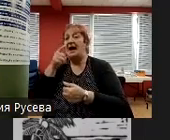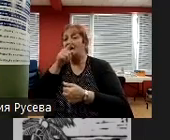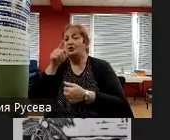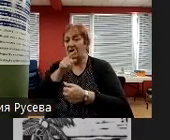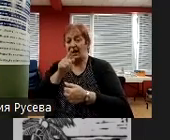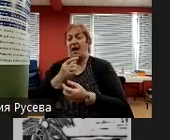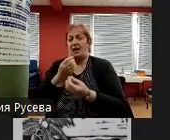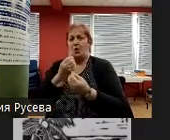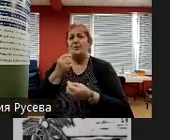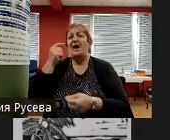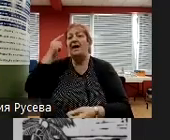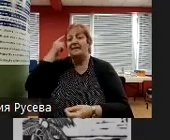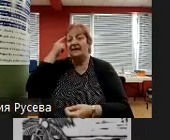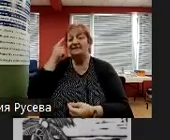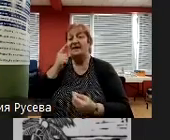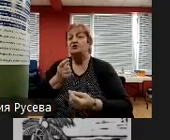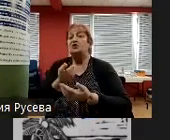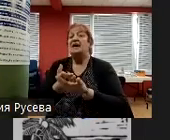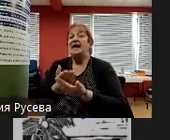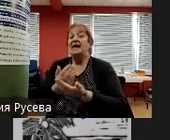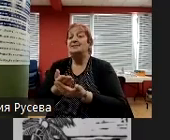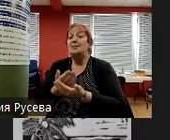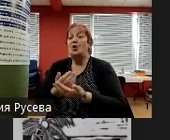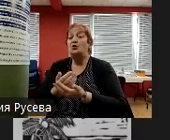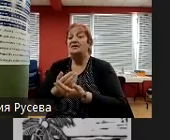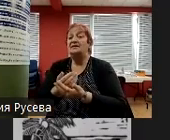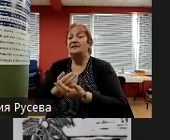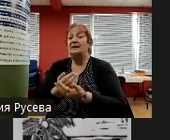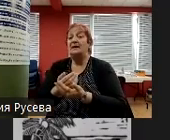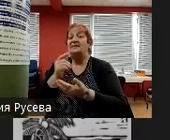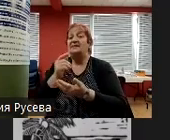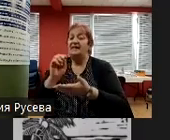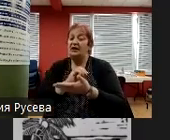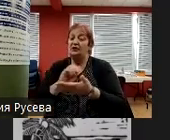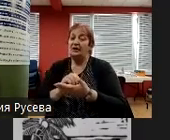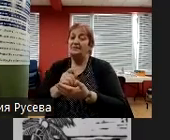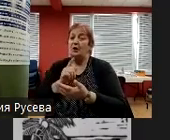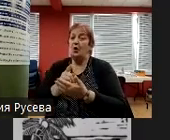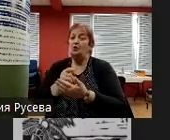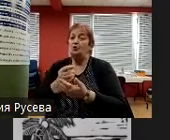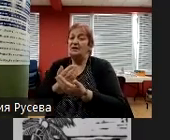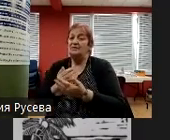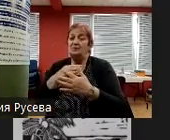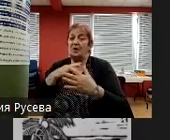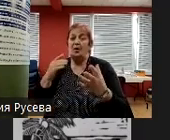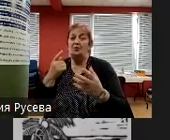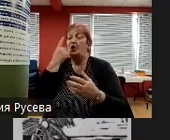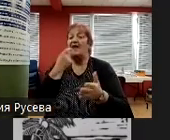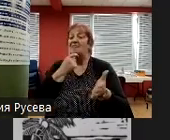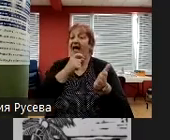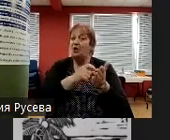се знае, че се използва един шрифт, който се използва повече от една дума